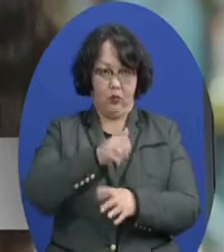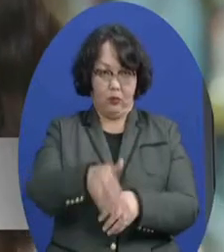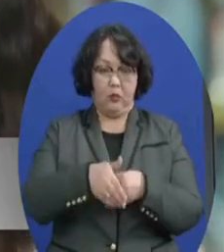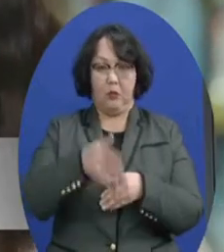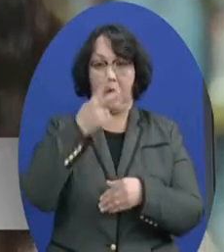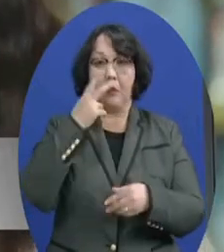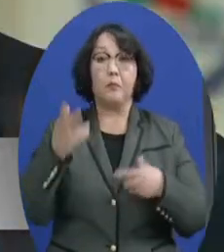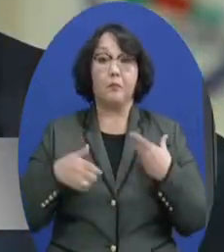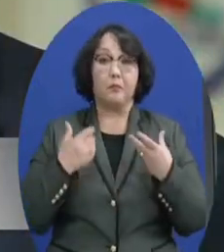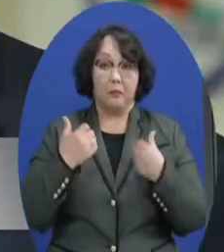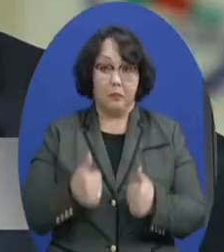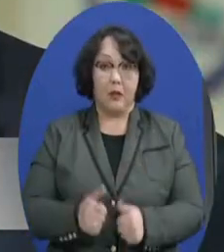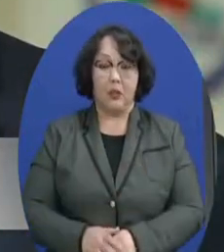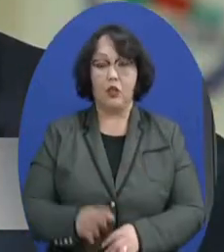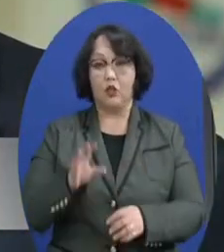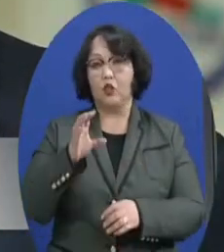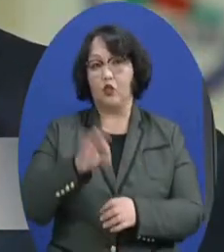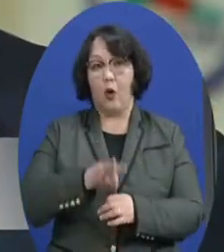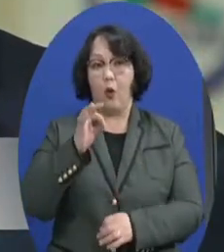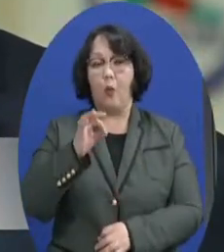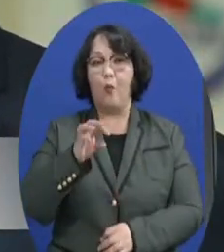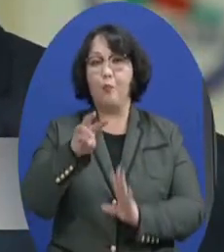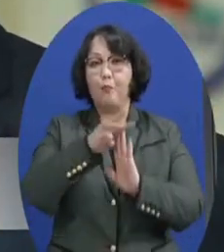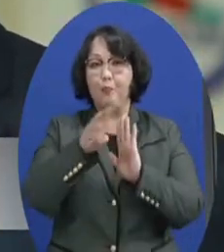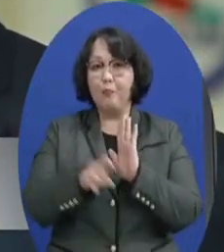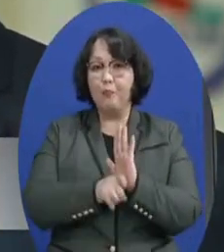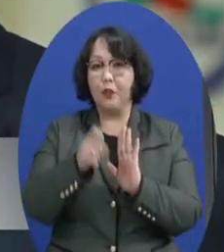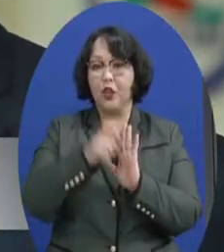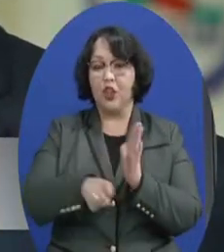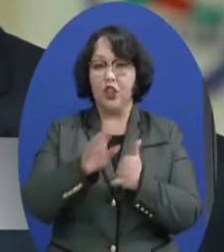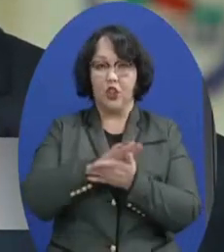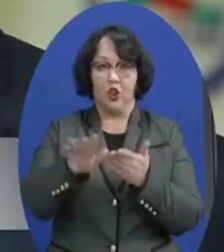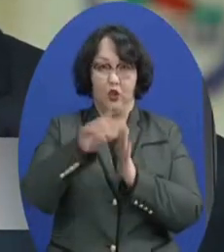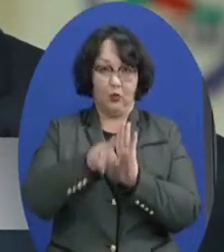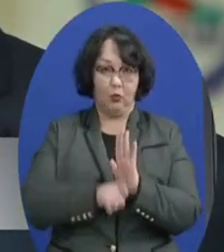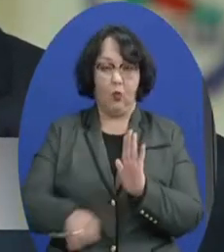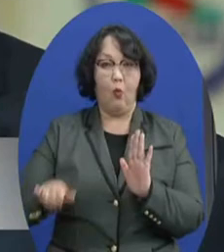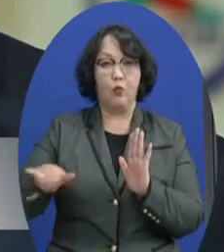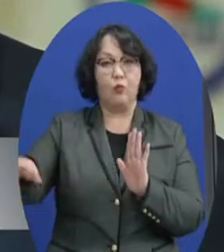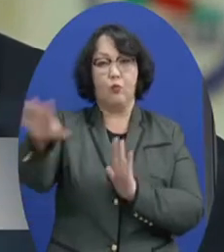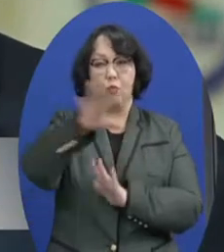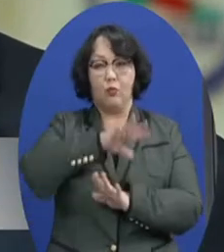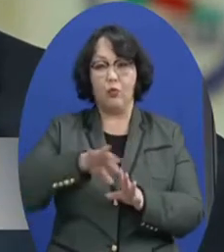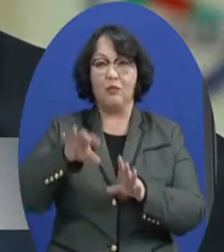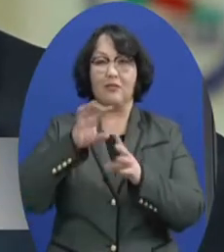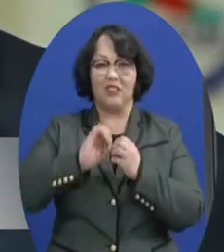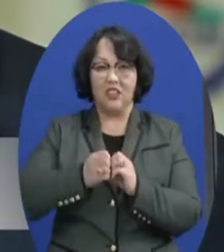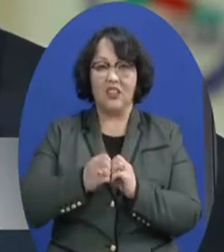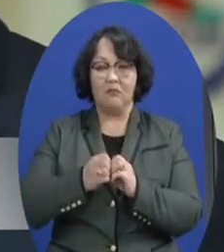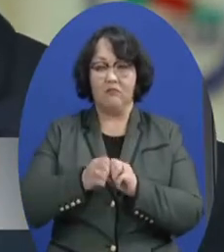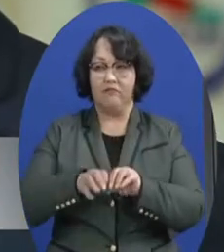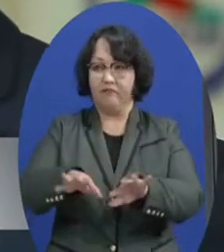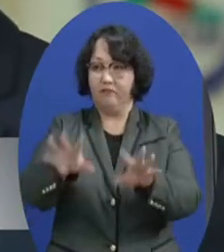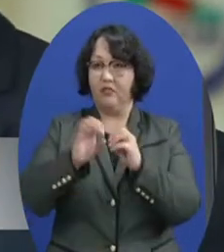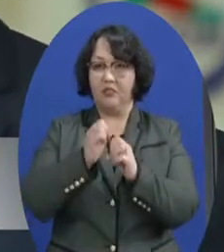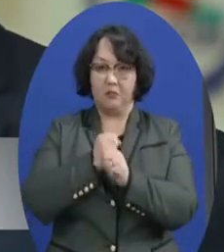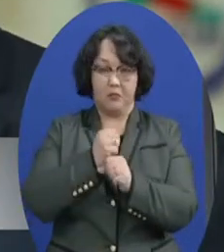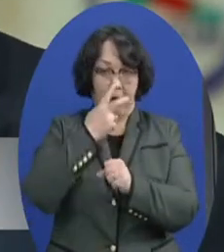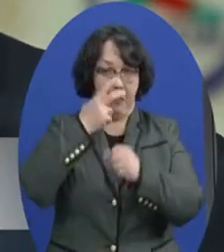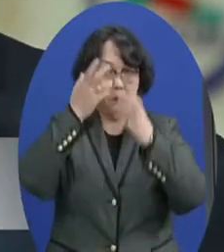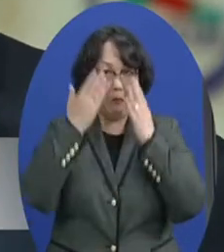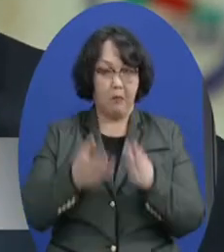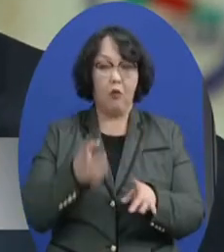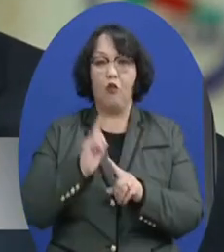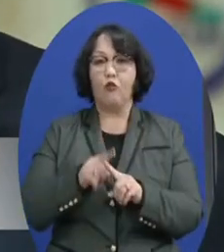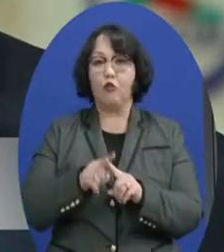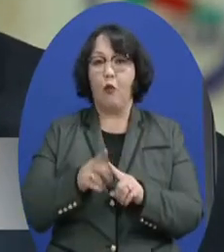нь маш их баяртай байна. Сонгуулийн мөрөөдлөлт орсон шинэ хөдөө хөтөлбөрийг бас улс даяар хэрэгжүүлэхээр болсон бол талархалтай байна. Энэ нь бол одоо